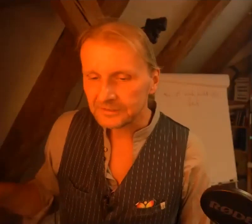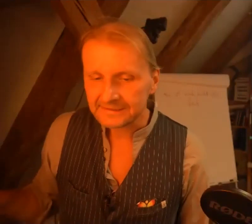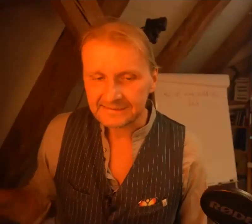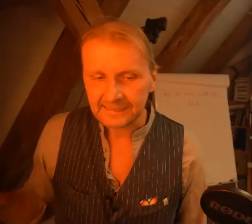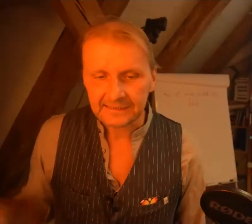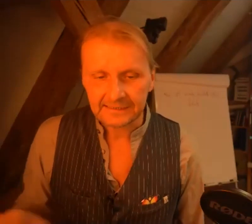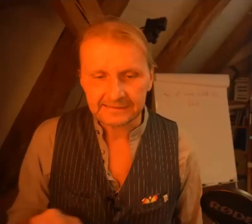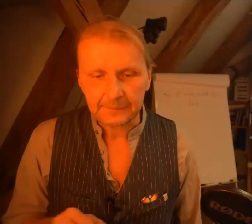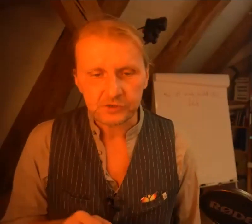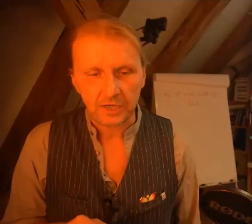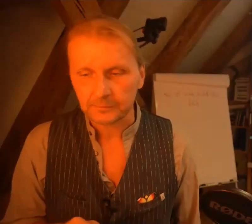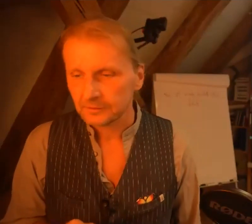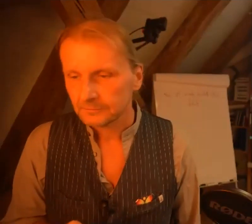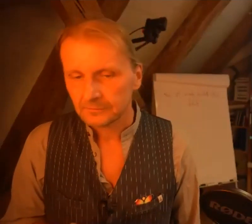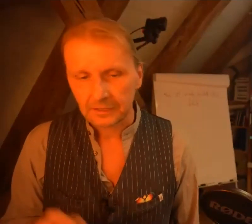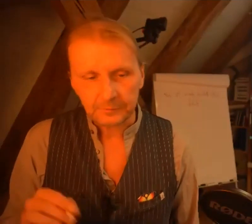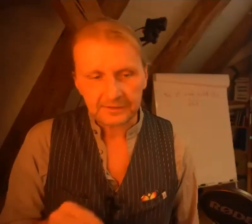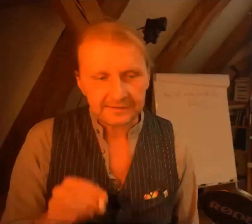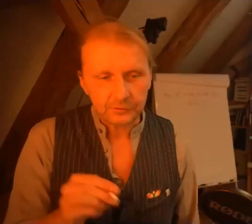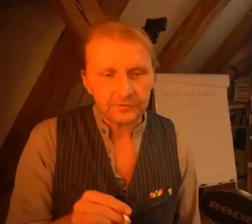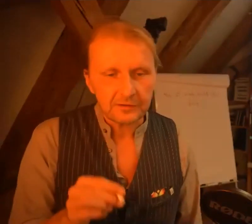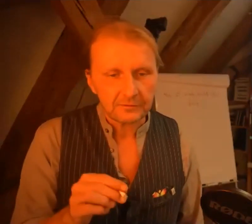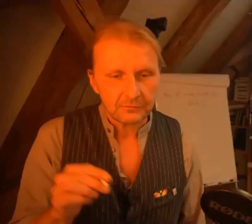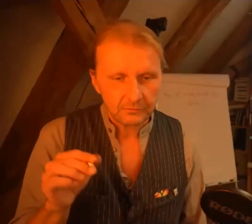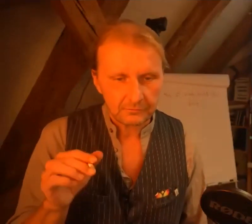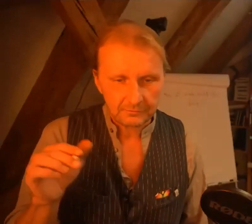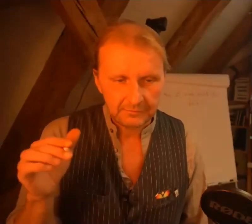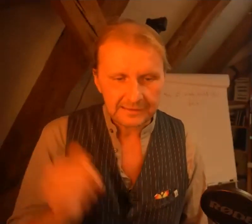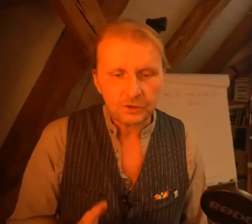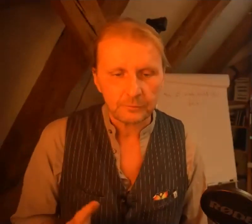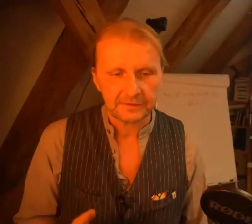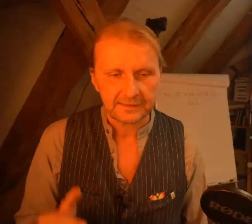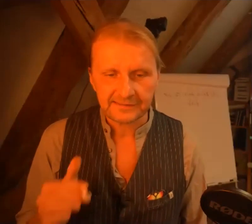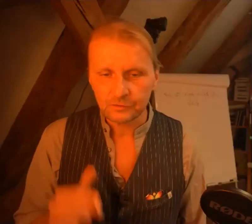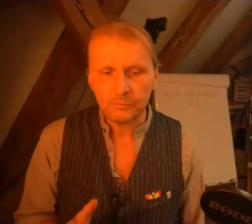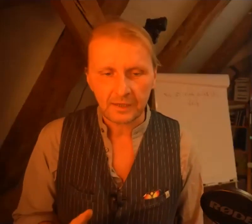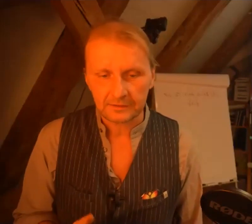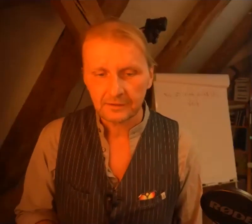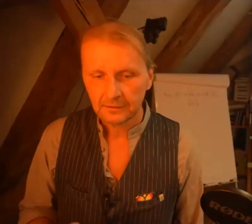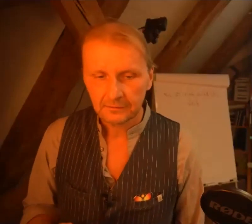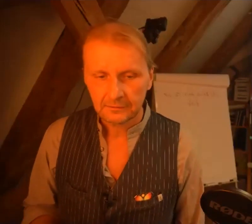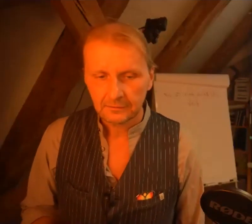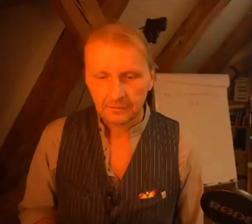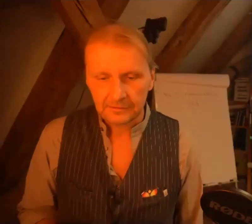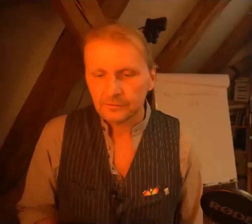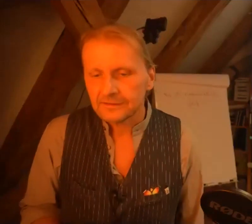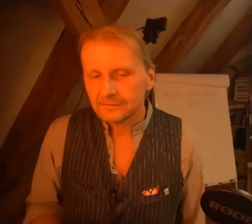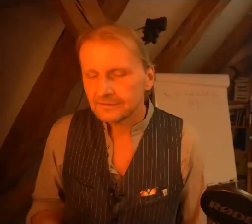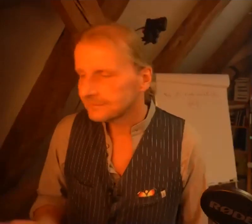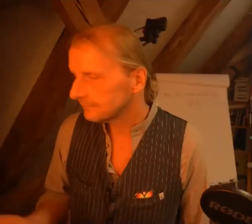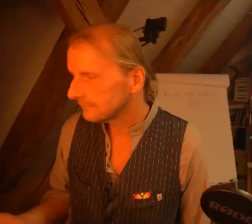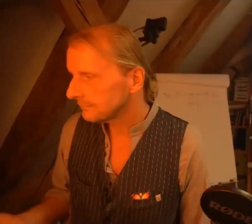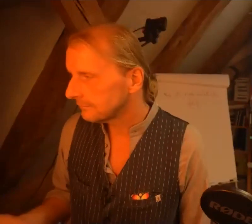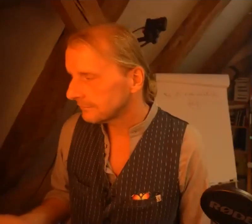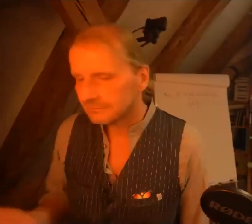Glaubt ihr, dass er seine Reden selbst schreibt? Glaubt ihr, dass so viel Inkompetenz, Dummheit, also